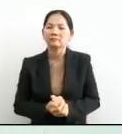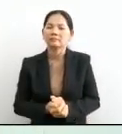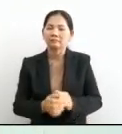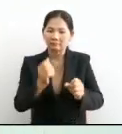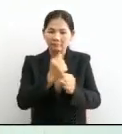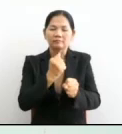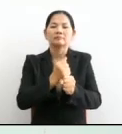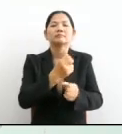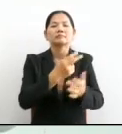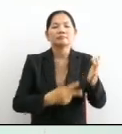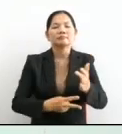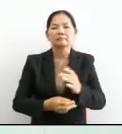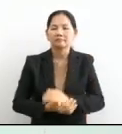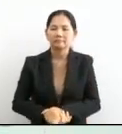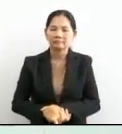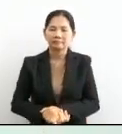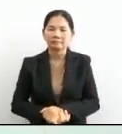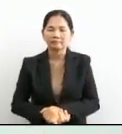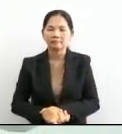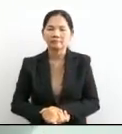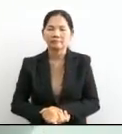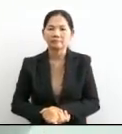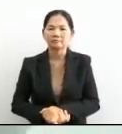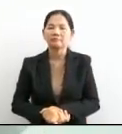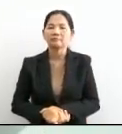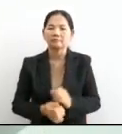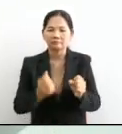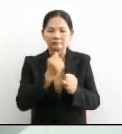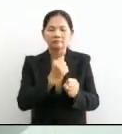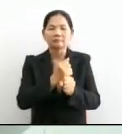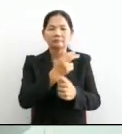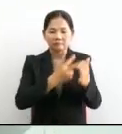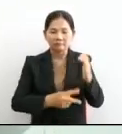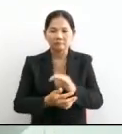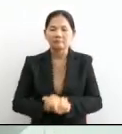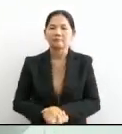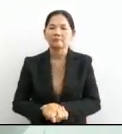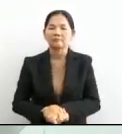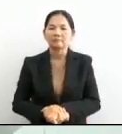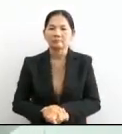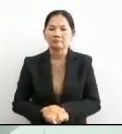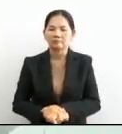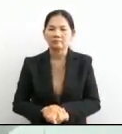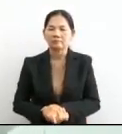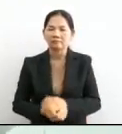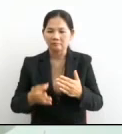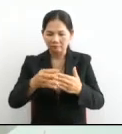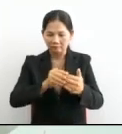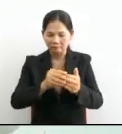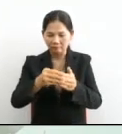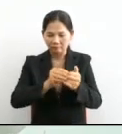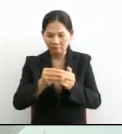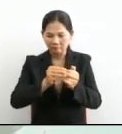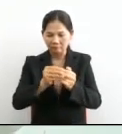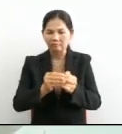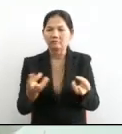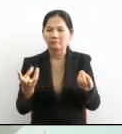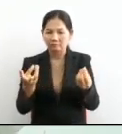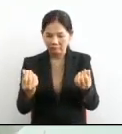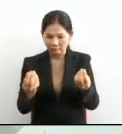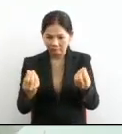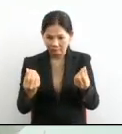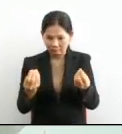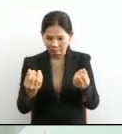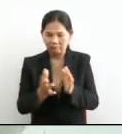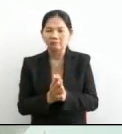bàn khắc có chá nể con mơ mới thua bìa ấy bán chá là ổn á kia ai thua bìa chó chá bì đầy chá